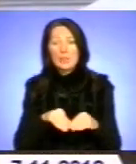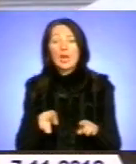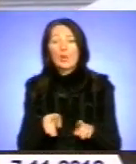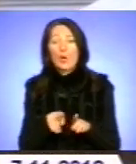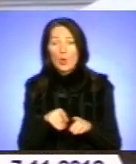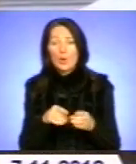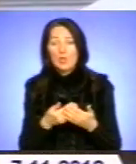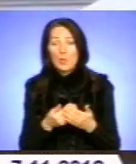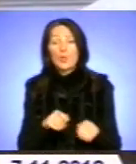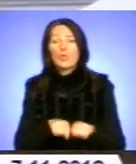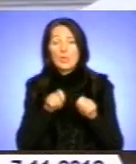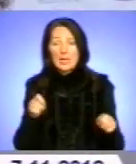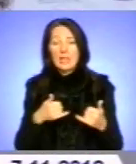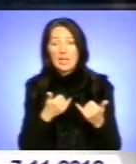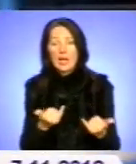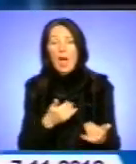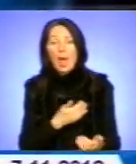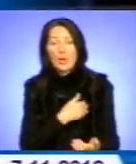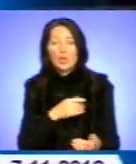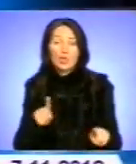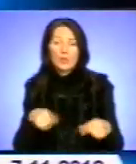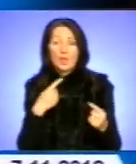для охочих створити власний бізнес.